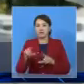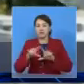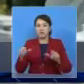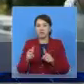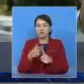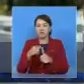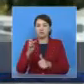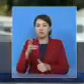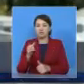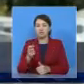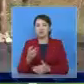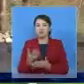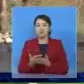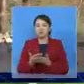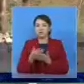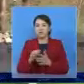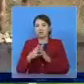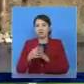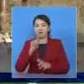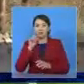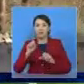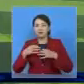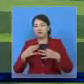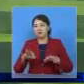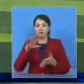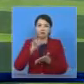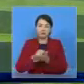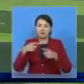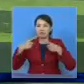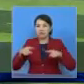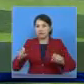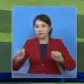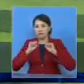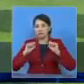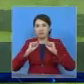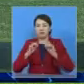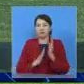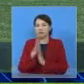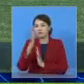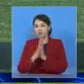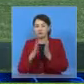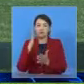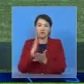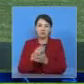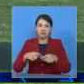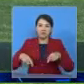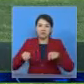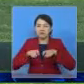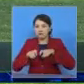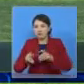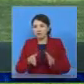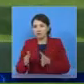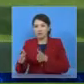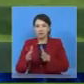имени Макжана Жумабаева. Теперь сельская молодежь может свободно заниматься различными видами спорта на траве. Есть и круговая беговая